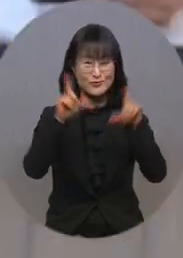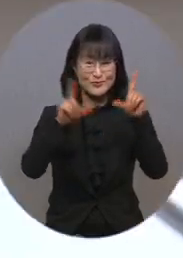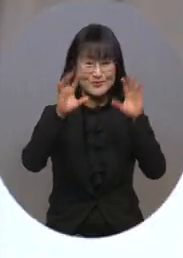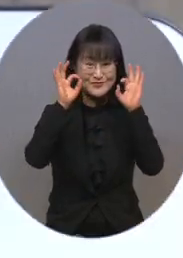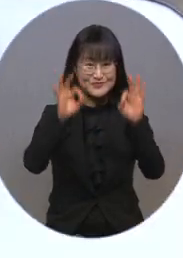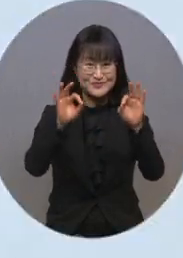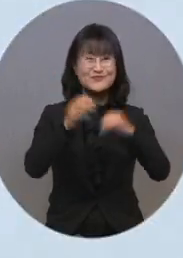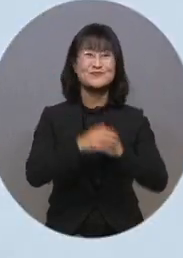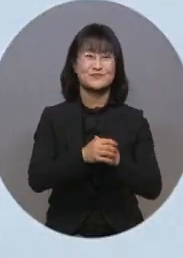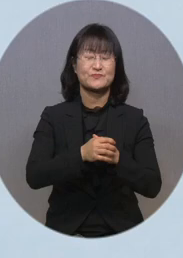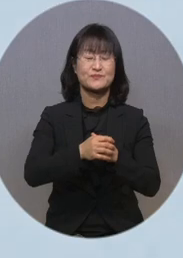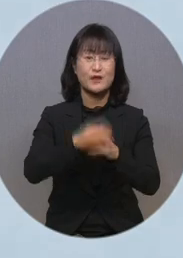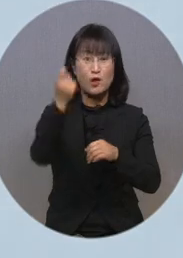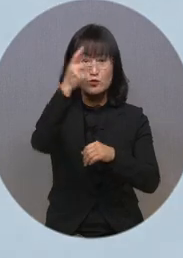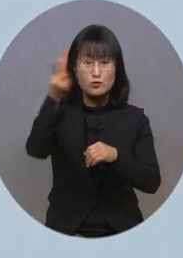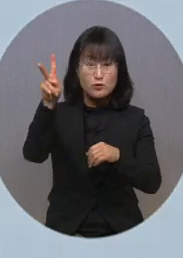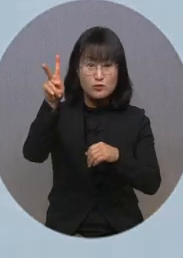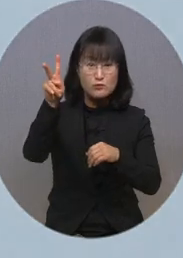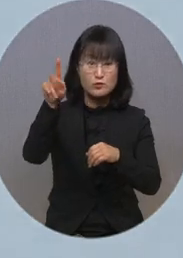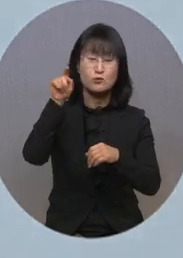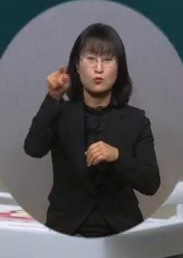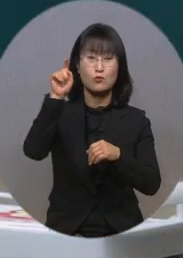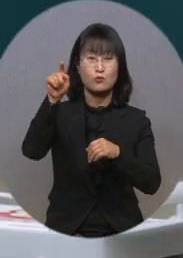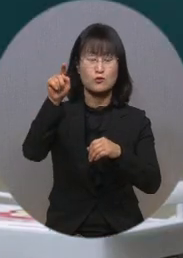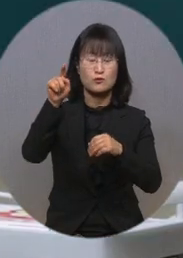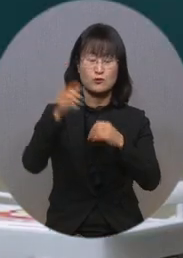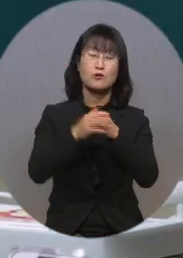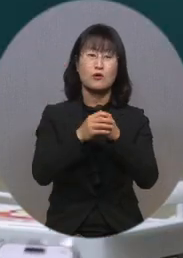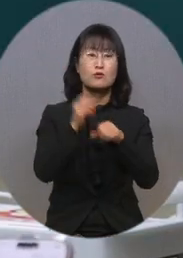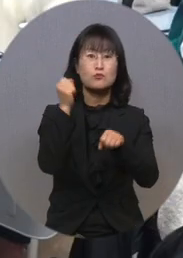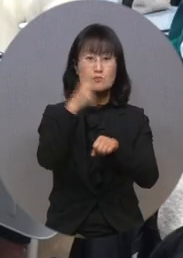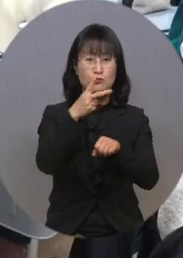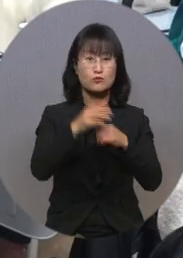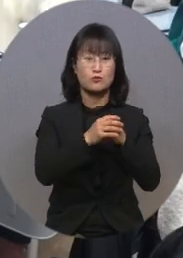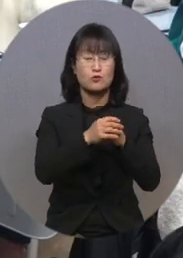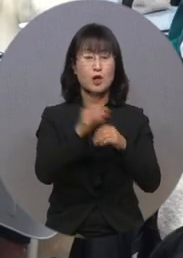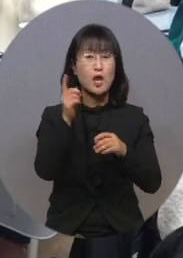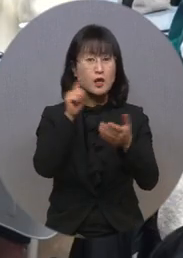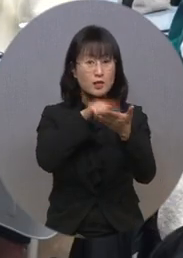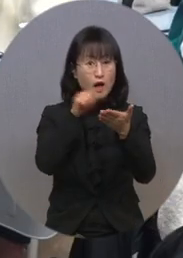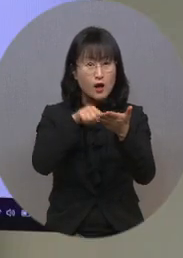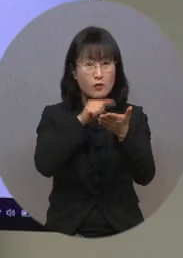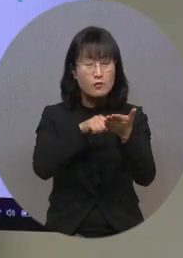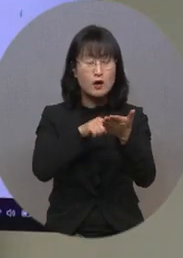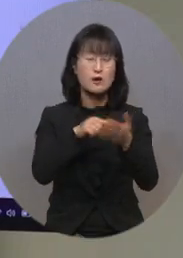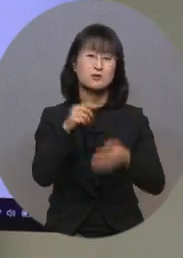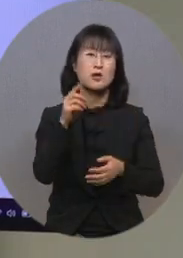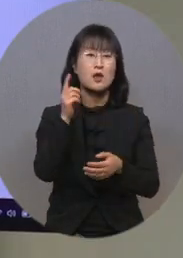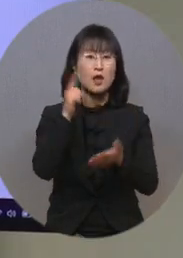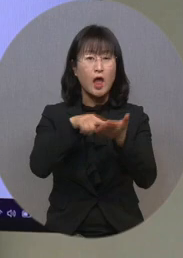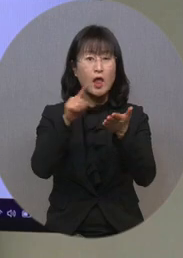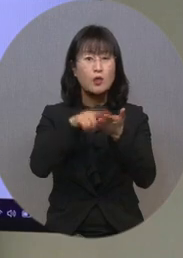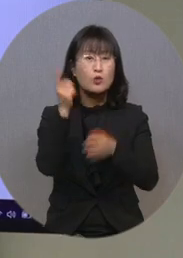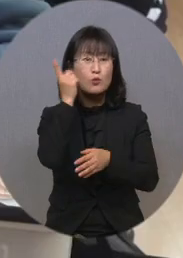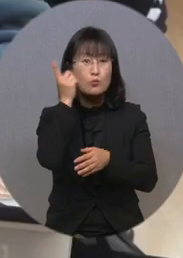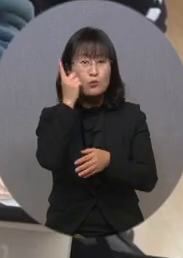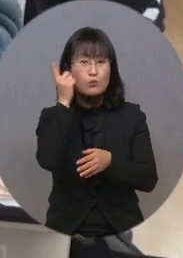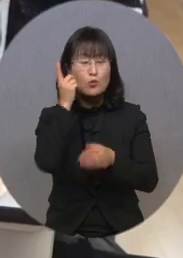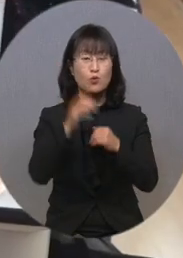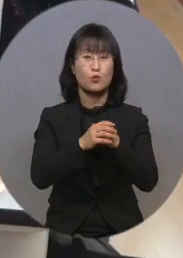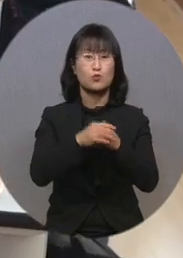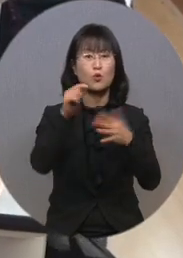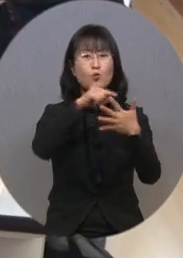답안지와 필기구는 스마트폰이 대신하면 선생님의 채점이 아닌 프로그램의 집계 결과에 학생들의 희비가